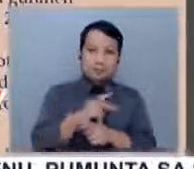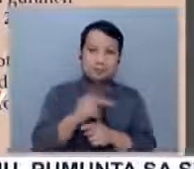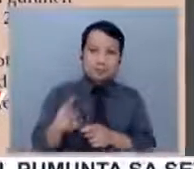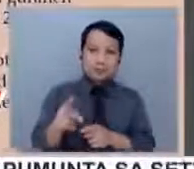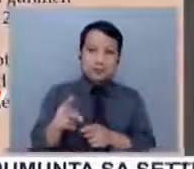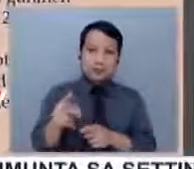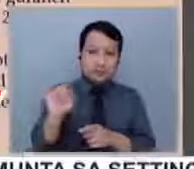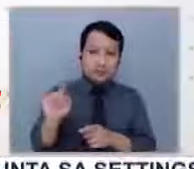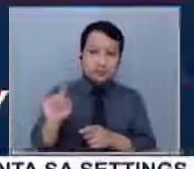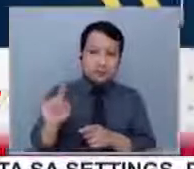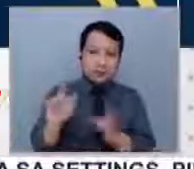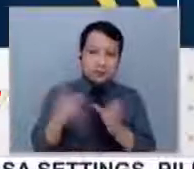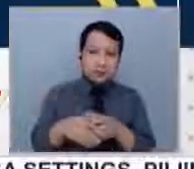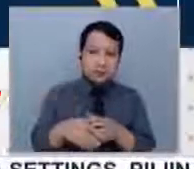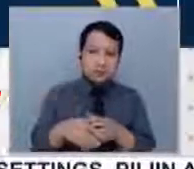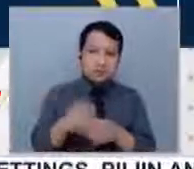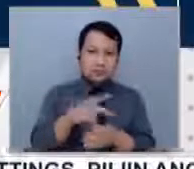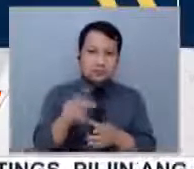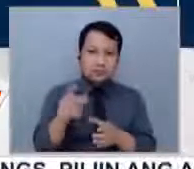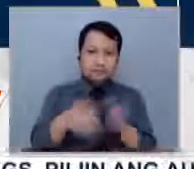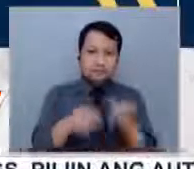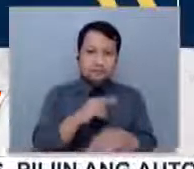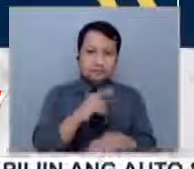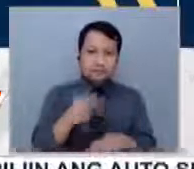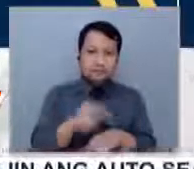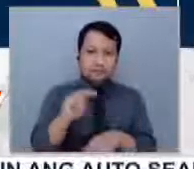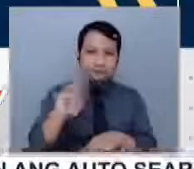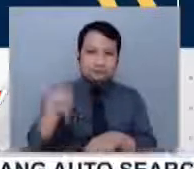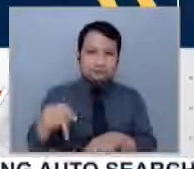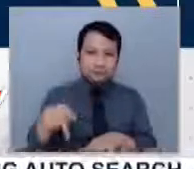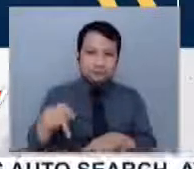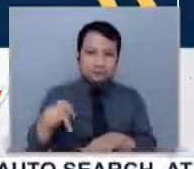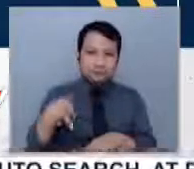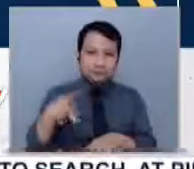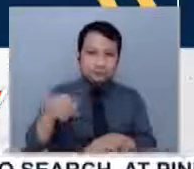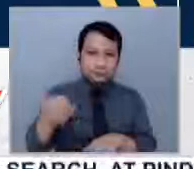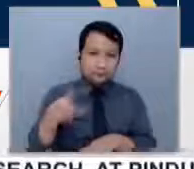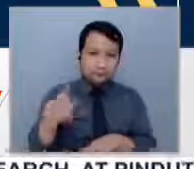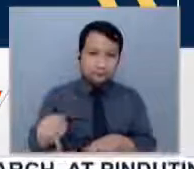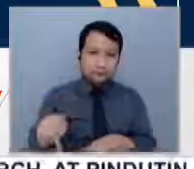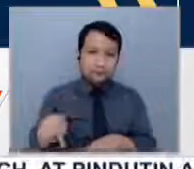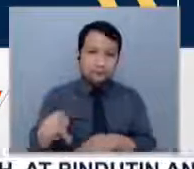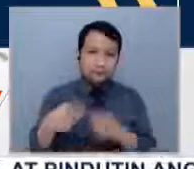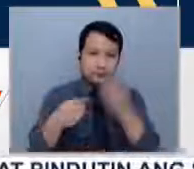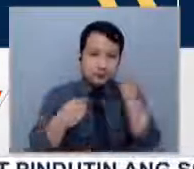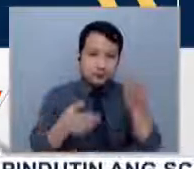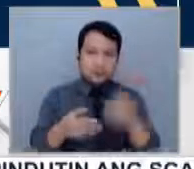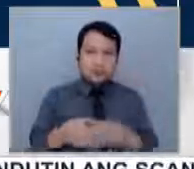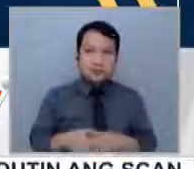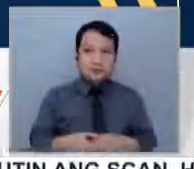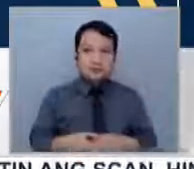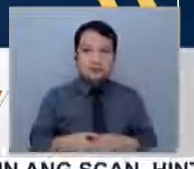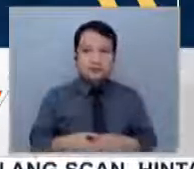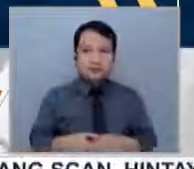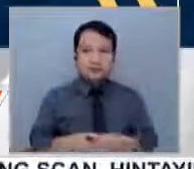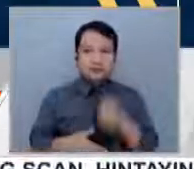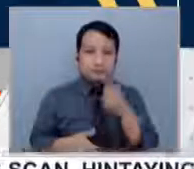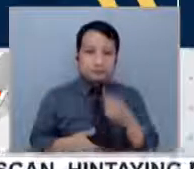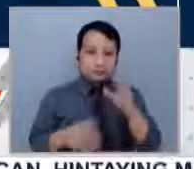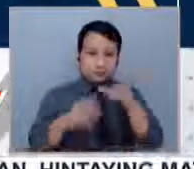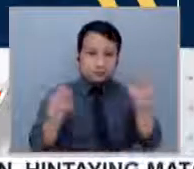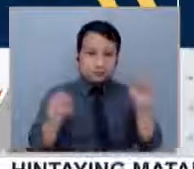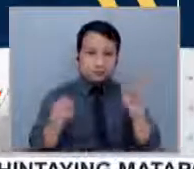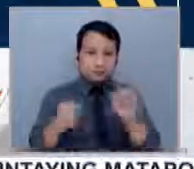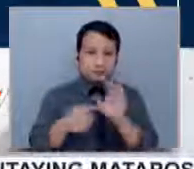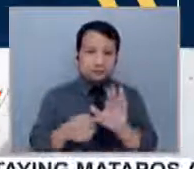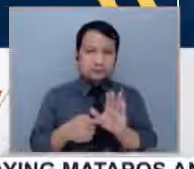ng National Union of Journalists in the Philippines o NUJP ang naturang pamamaslang. Tiniyak naman ni Presidential Task Force